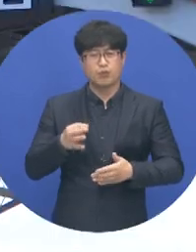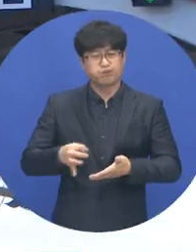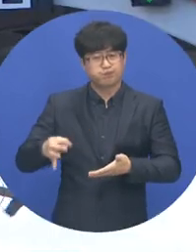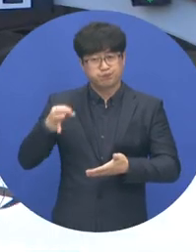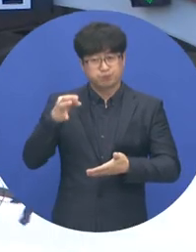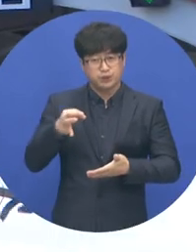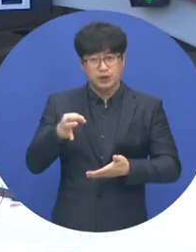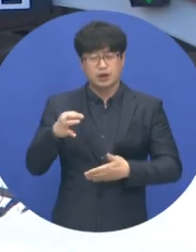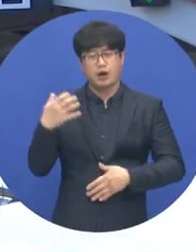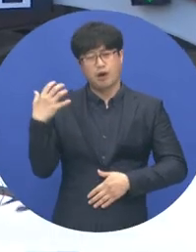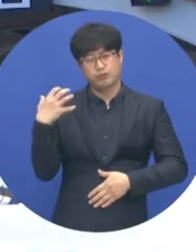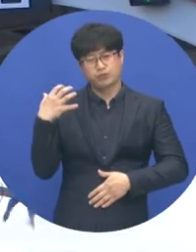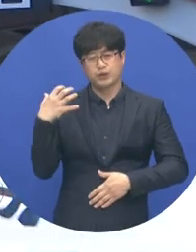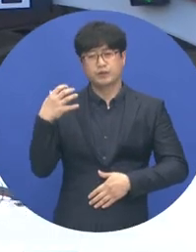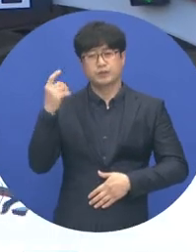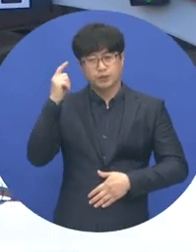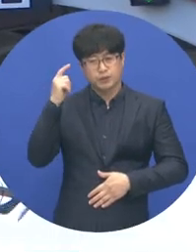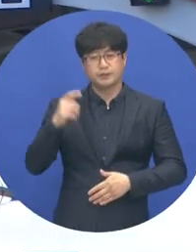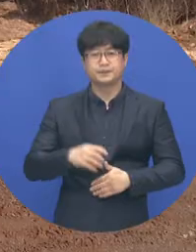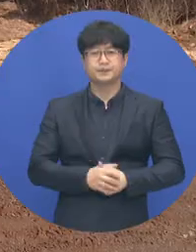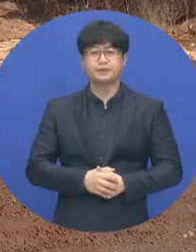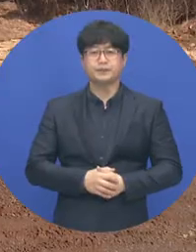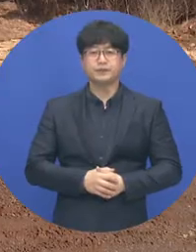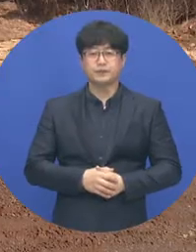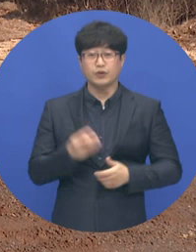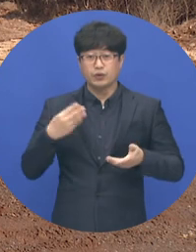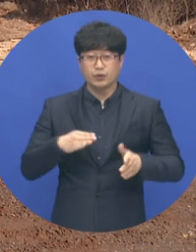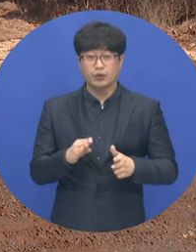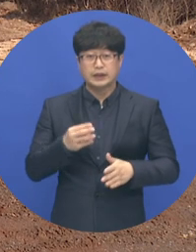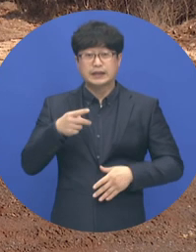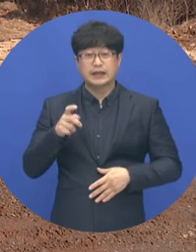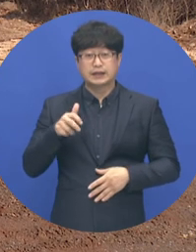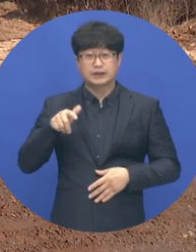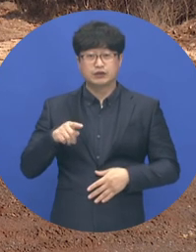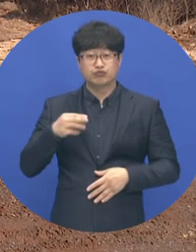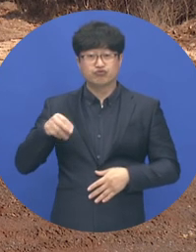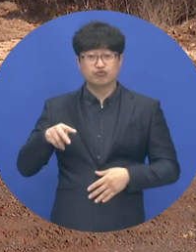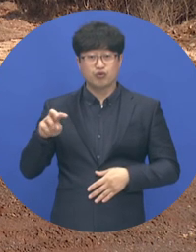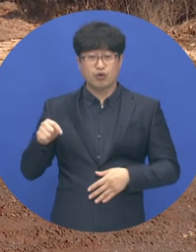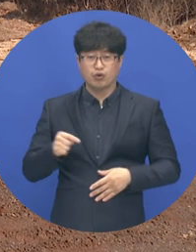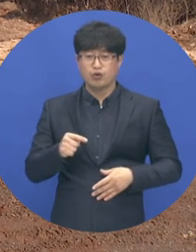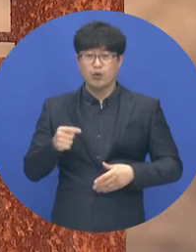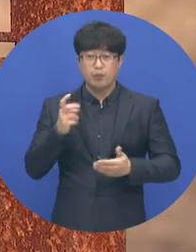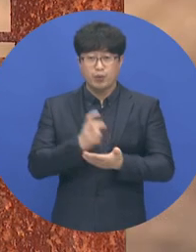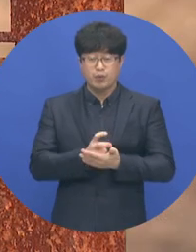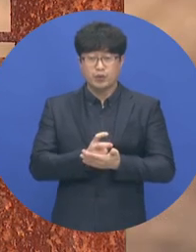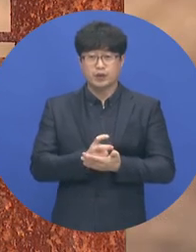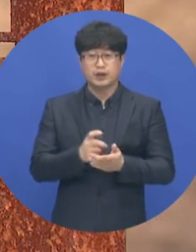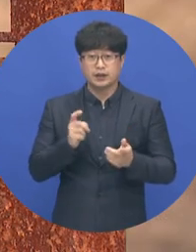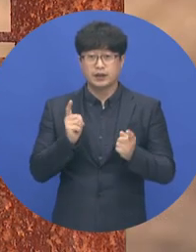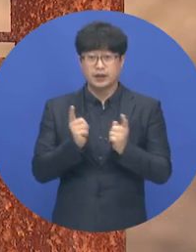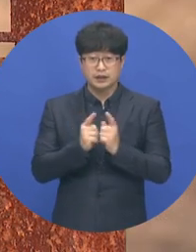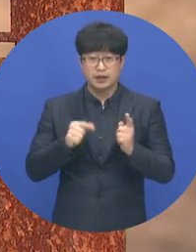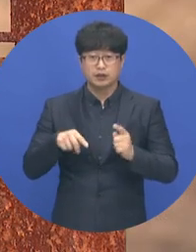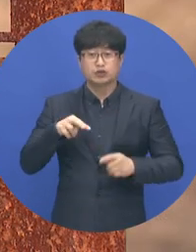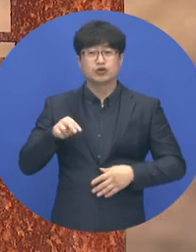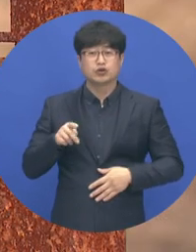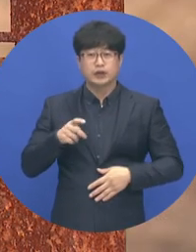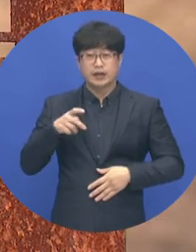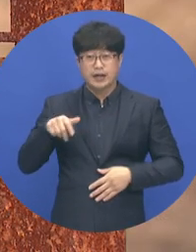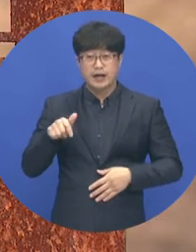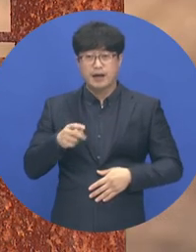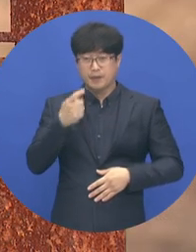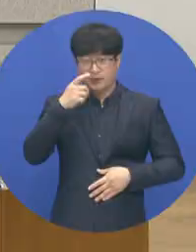상승에 따른 가게 부담을 고려한 겁니다 경기도 다크 투어리즘 육성 및 지원 조례는 대상지역으로 안산 성감 학원이